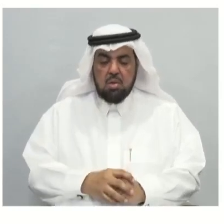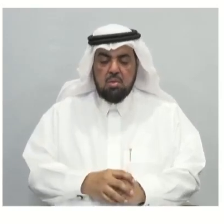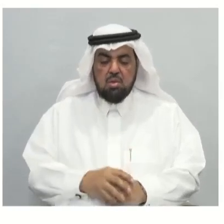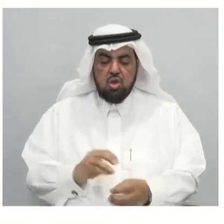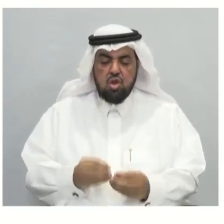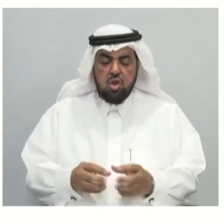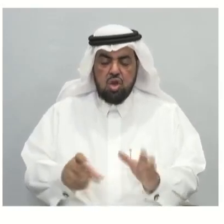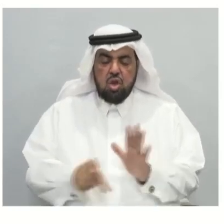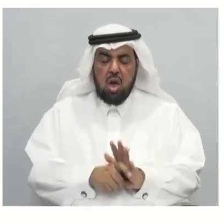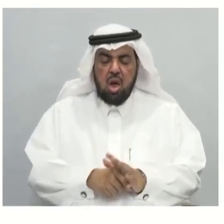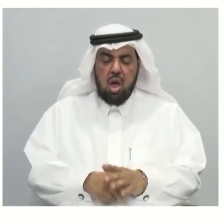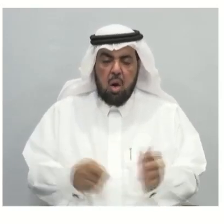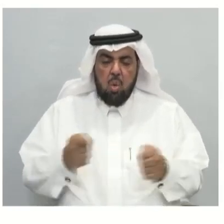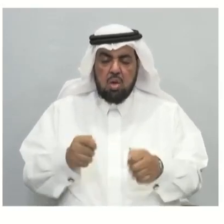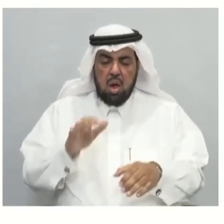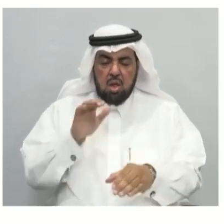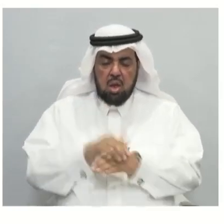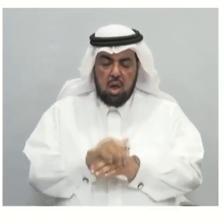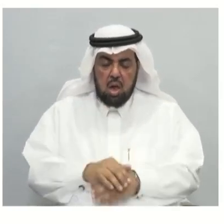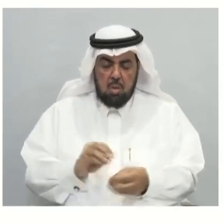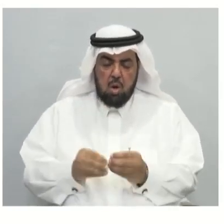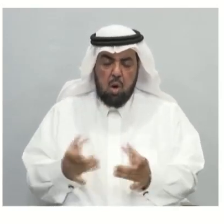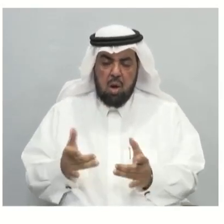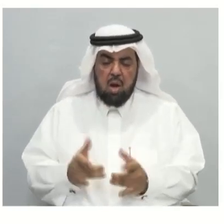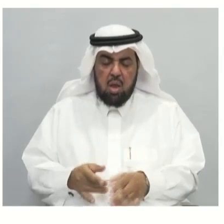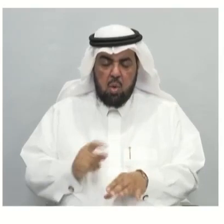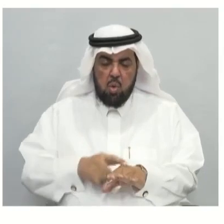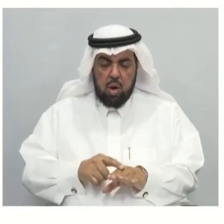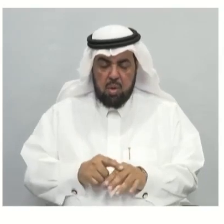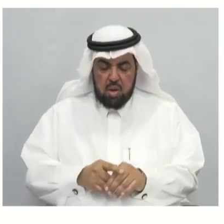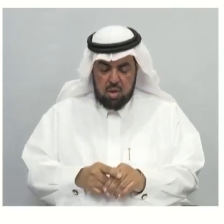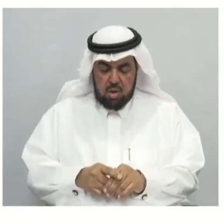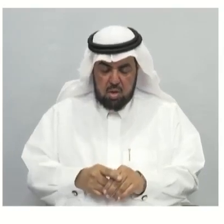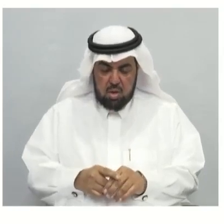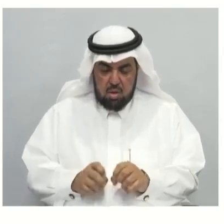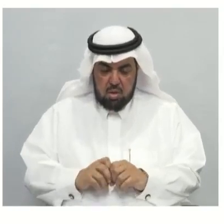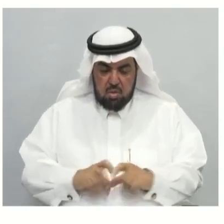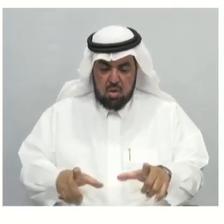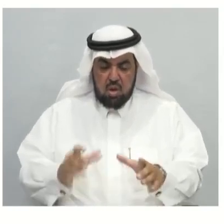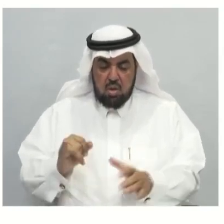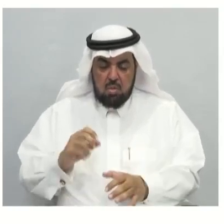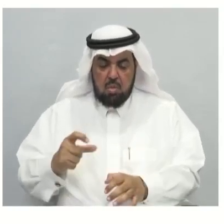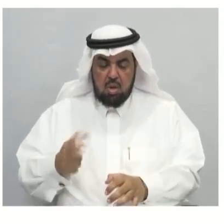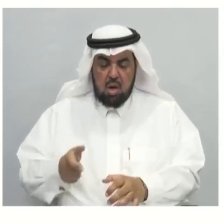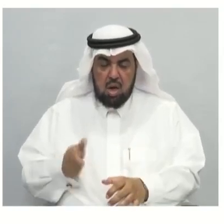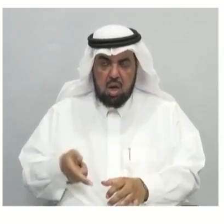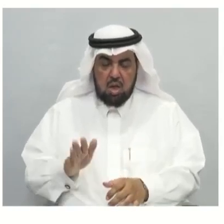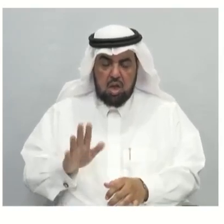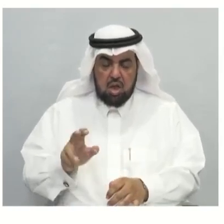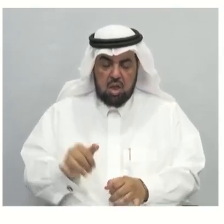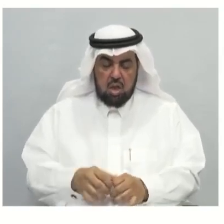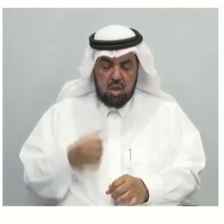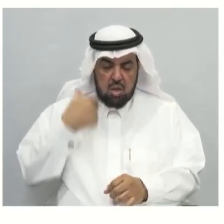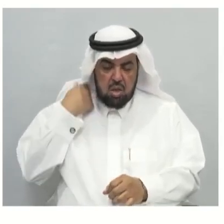شعار وزاره التعليم باللون الاخضر واللون الرمادي ايضا منصه مدرستي تابعه لوزاره التعليم